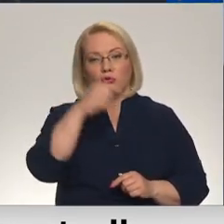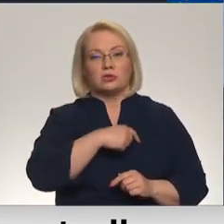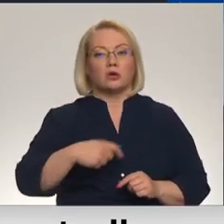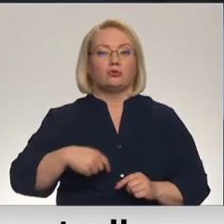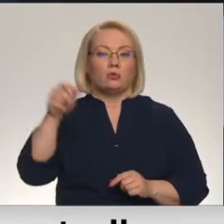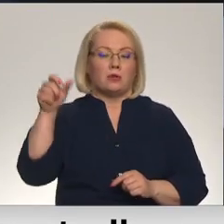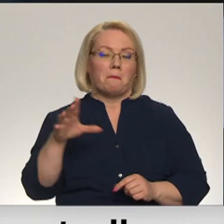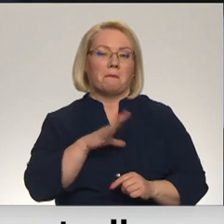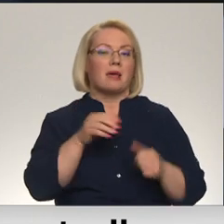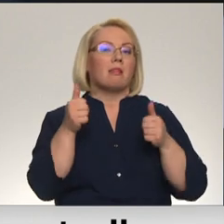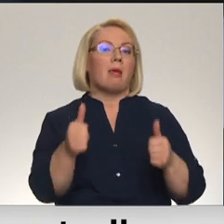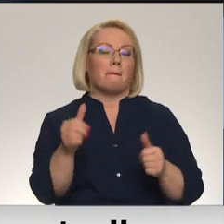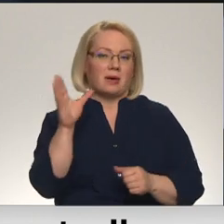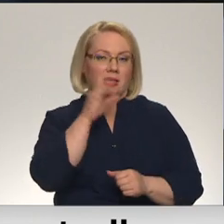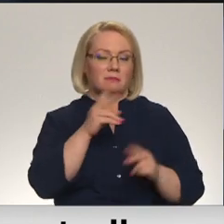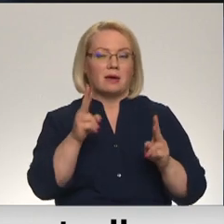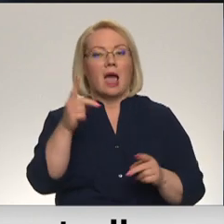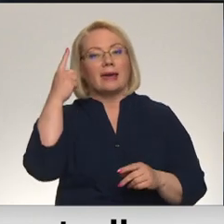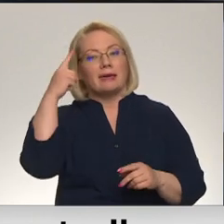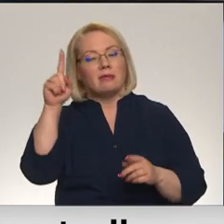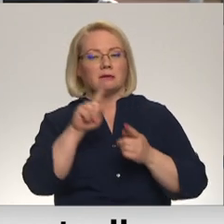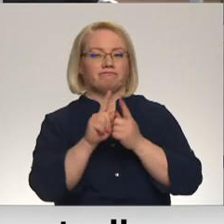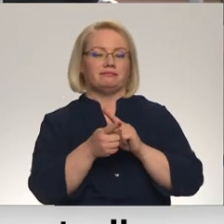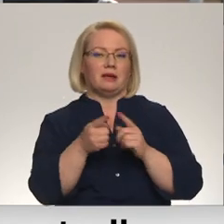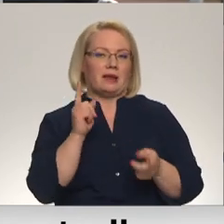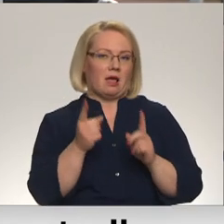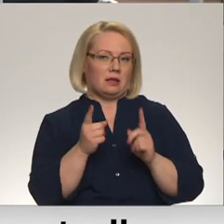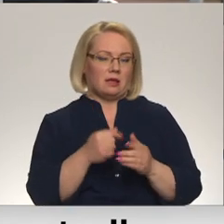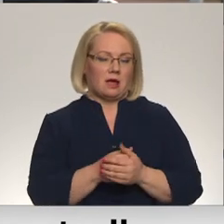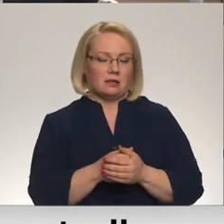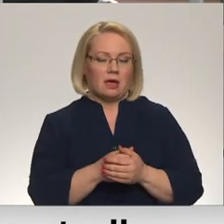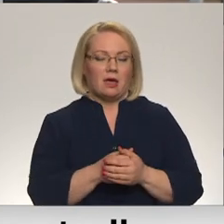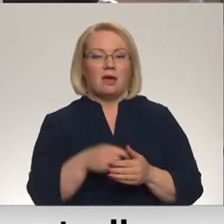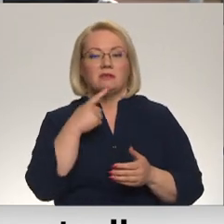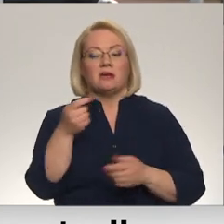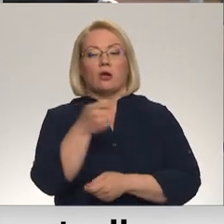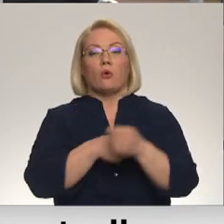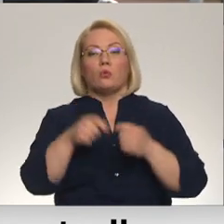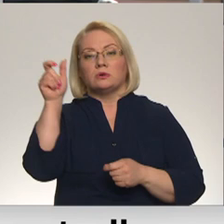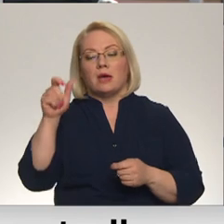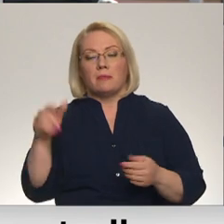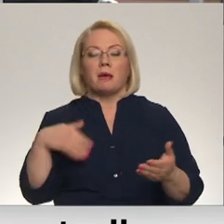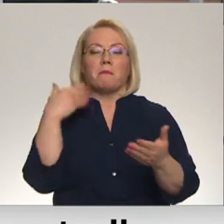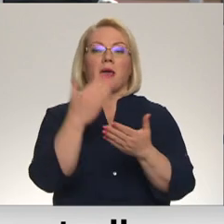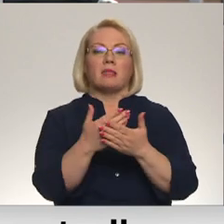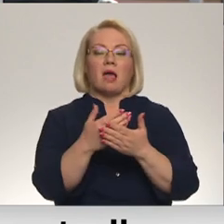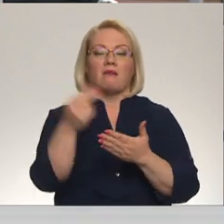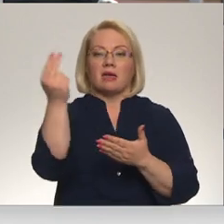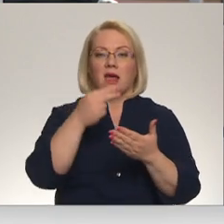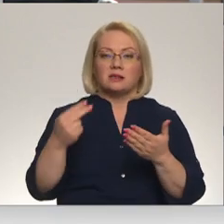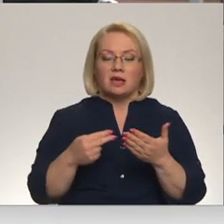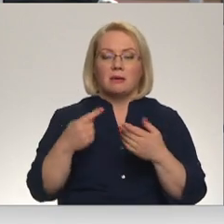laba iespēja redzēt, kā idejas pārvēršas realitātē. Uzņēmēji piedāvāja rasējumus, to tehnoloģiju inovāciju, mūsu